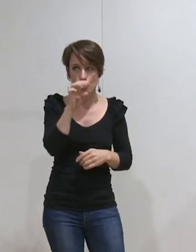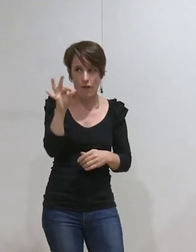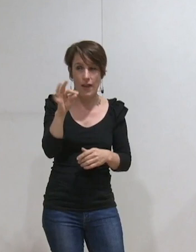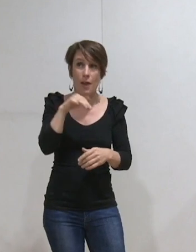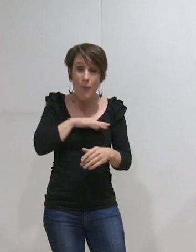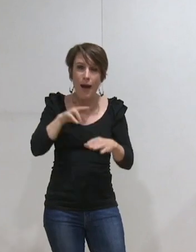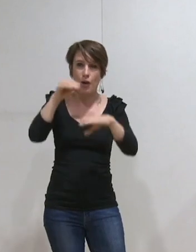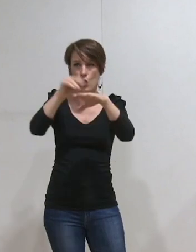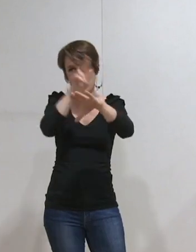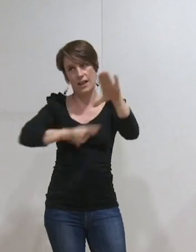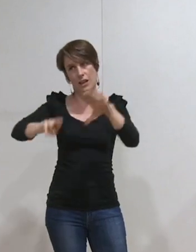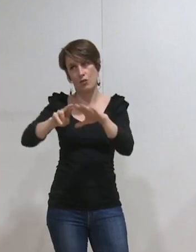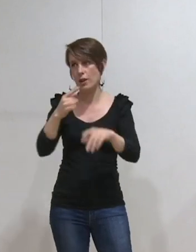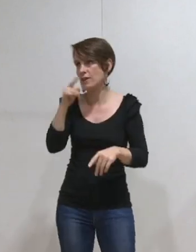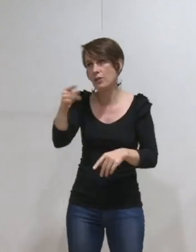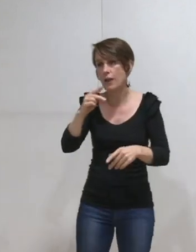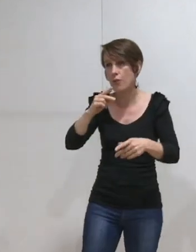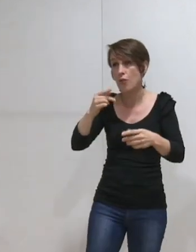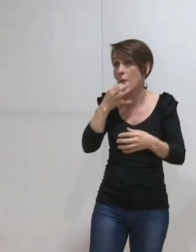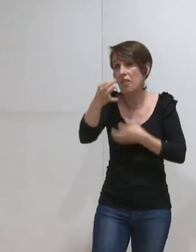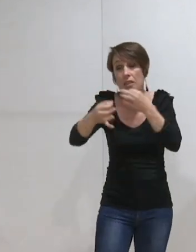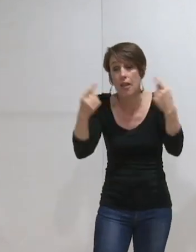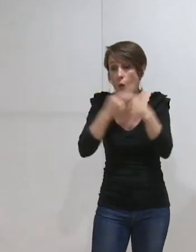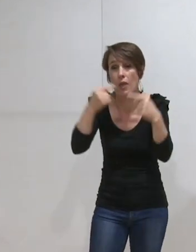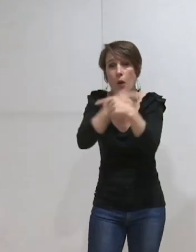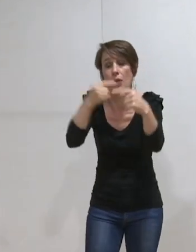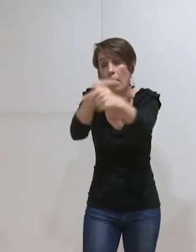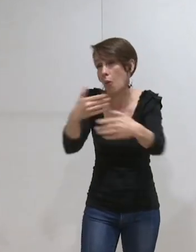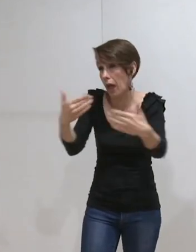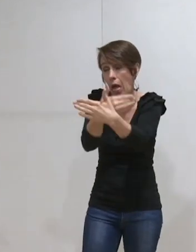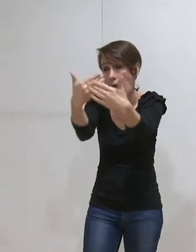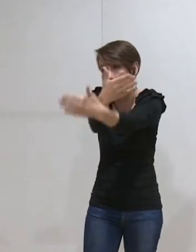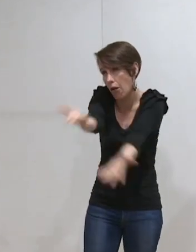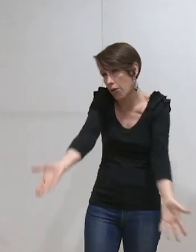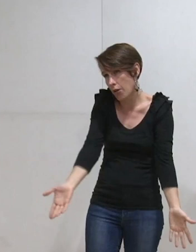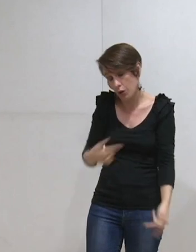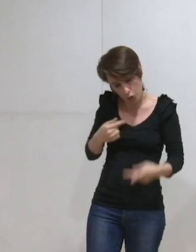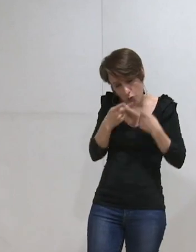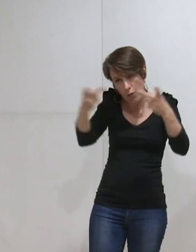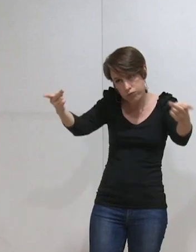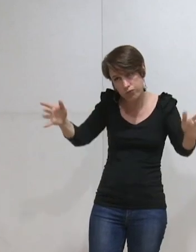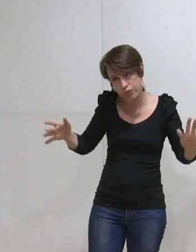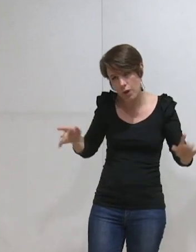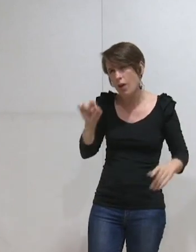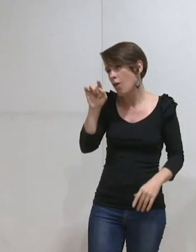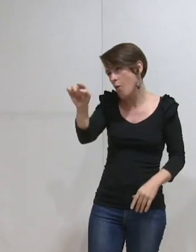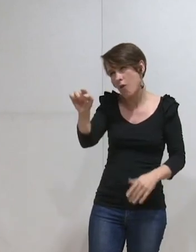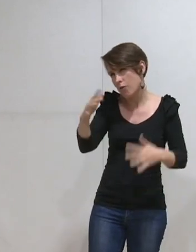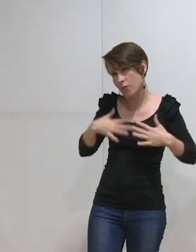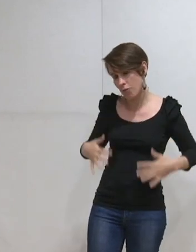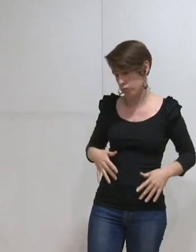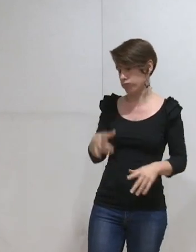conseil régional et dans ce que vous dites ici donc je tenais à le à le dire ici vous avez effectivement des pratiques tout à